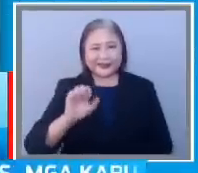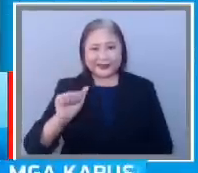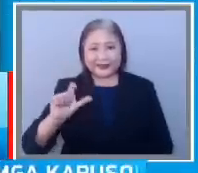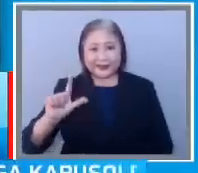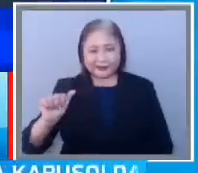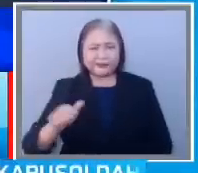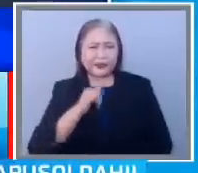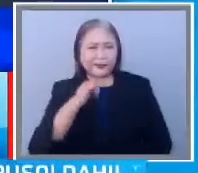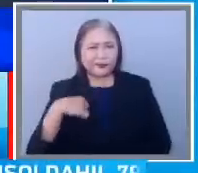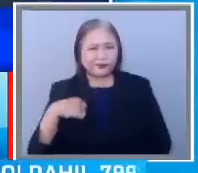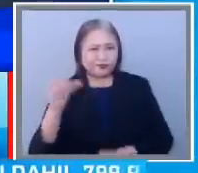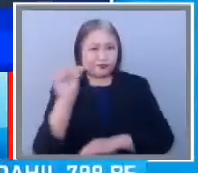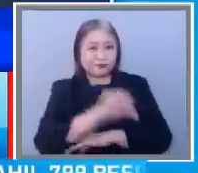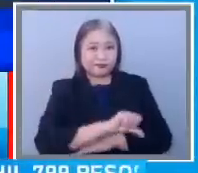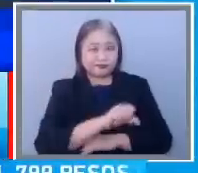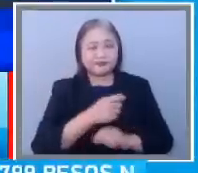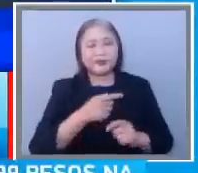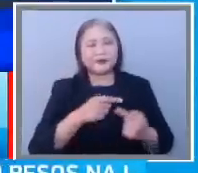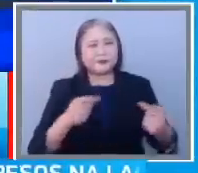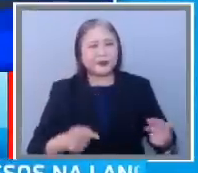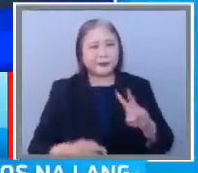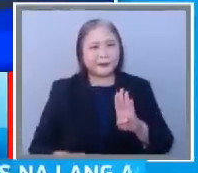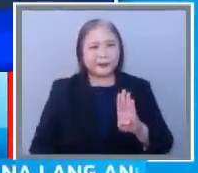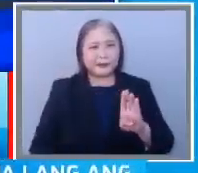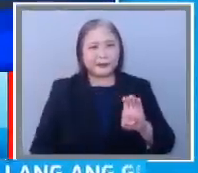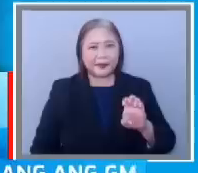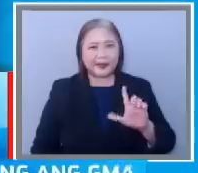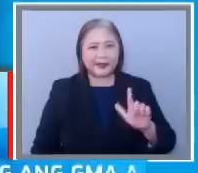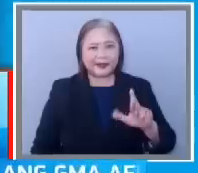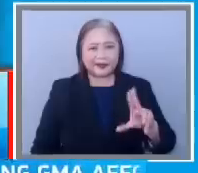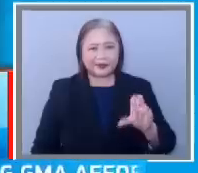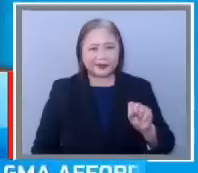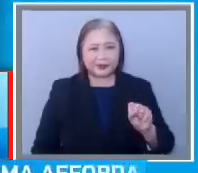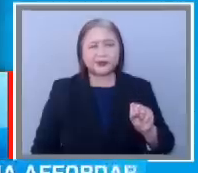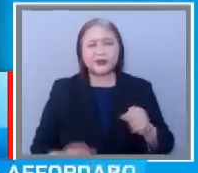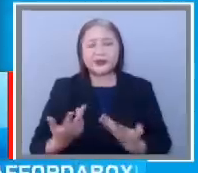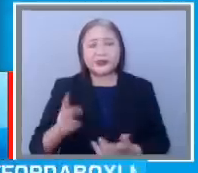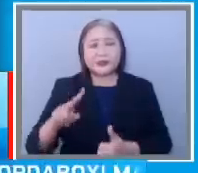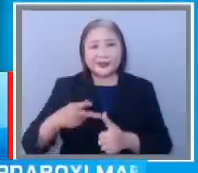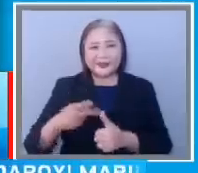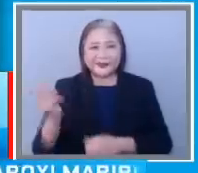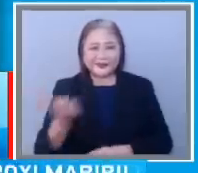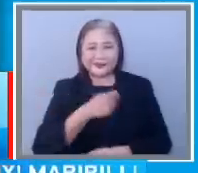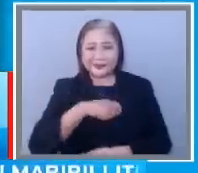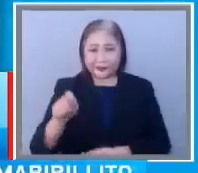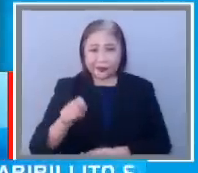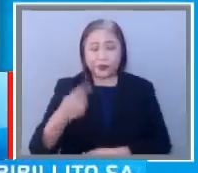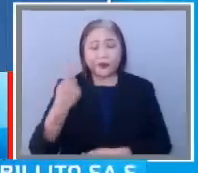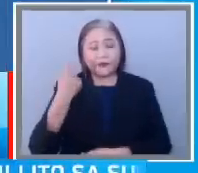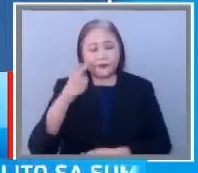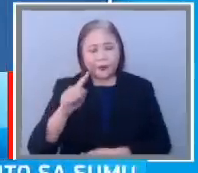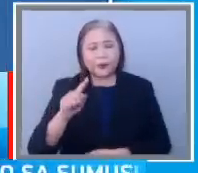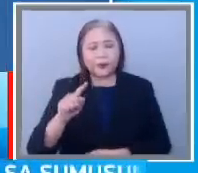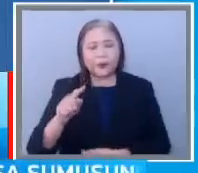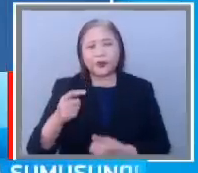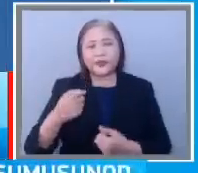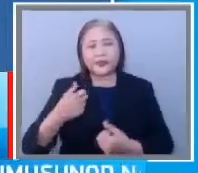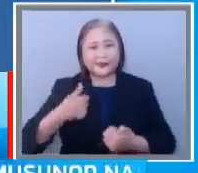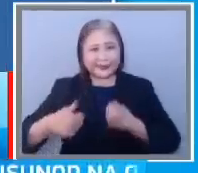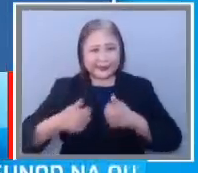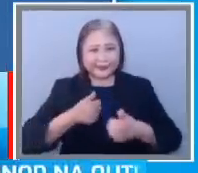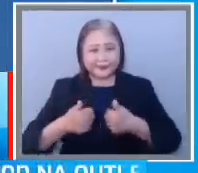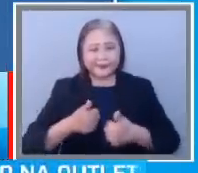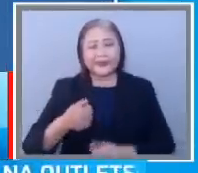ng Belarus na si Kristina Dimitruk sa second round ng qualifying draw sa Hua Hin sa